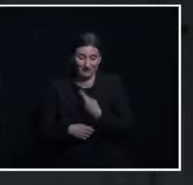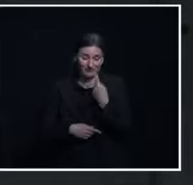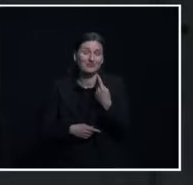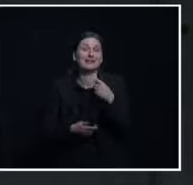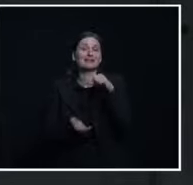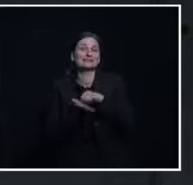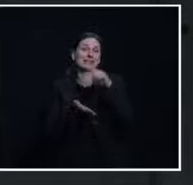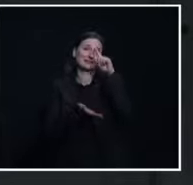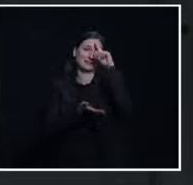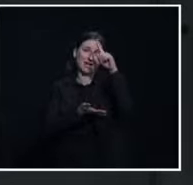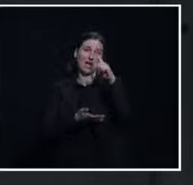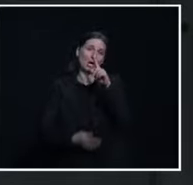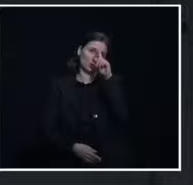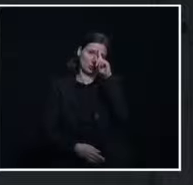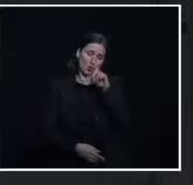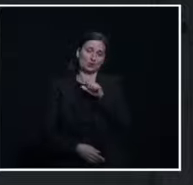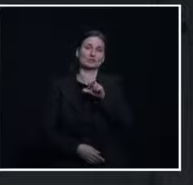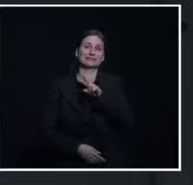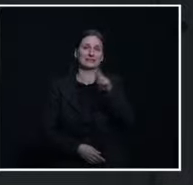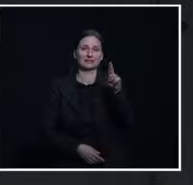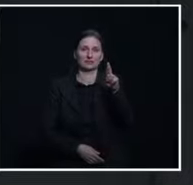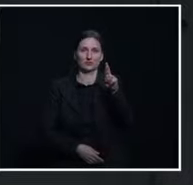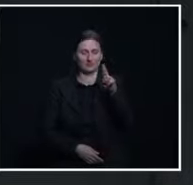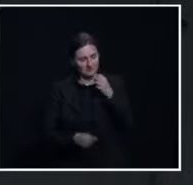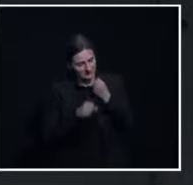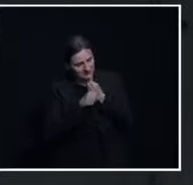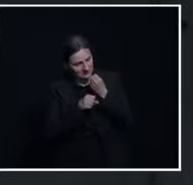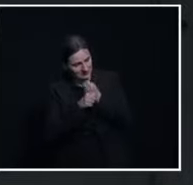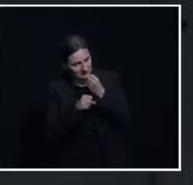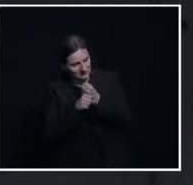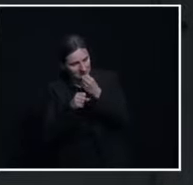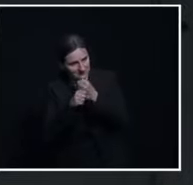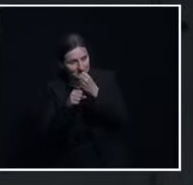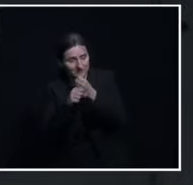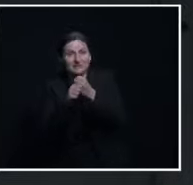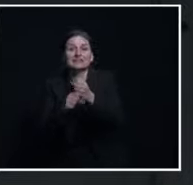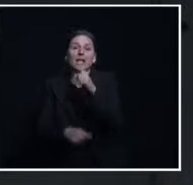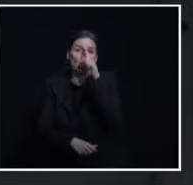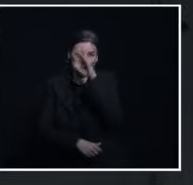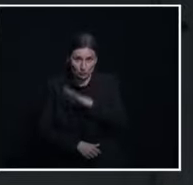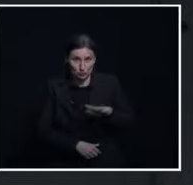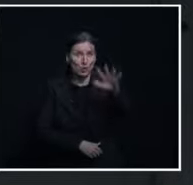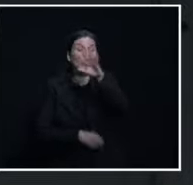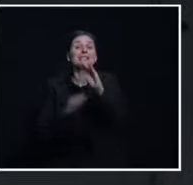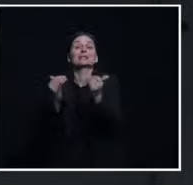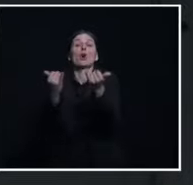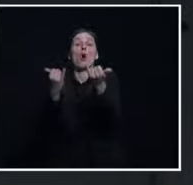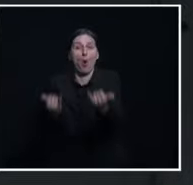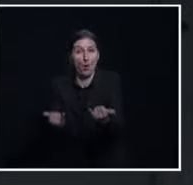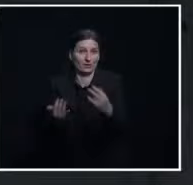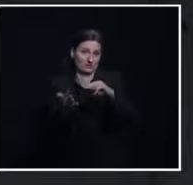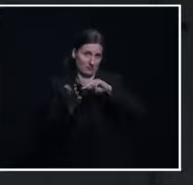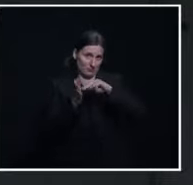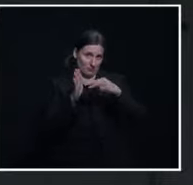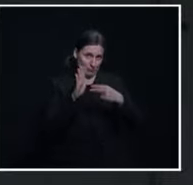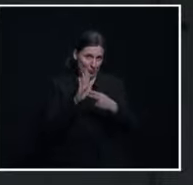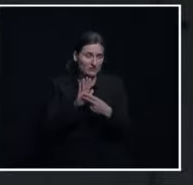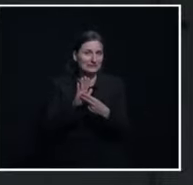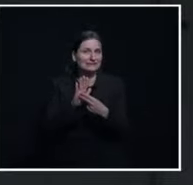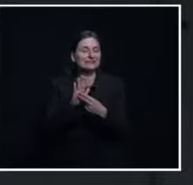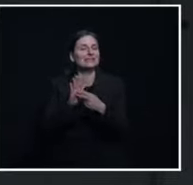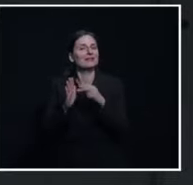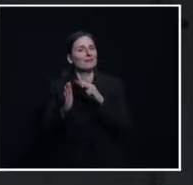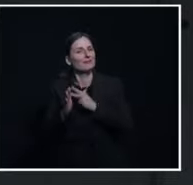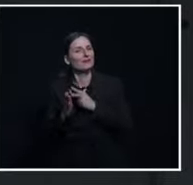Roma gehen musste, damit die Bundesrepublik heute mit ihrer Politik für viele Länder